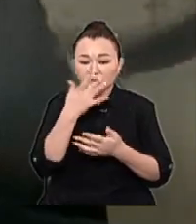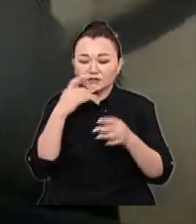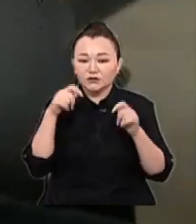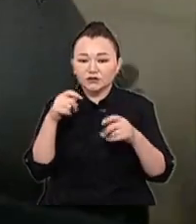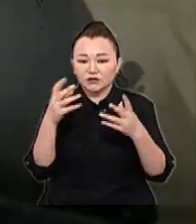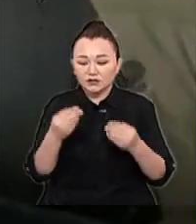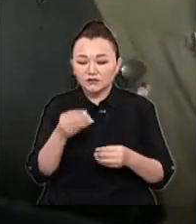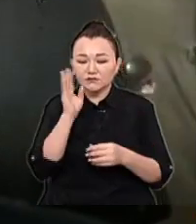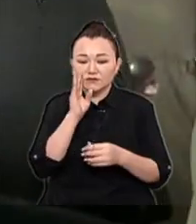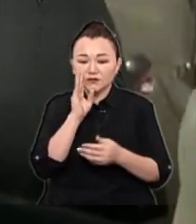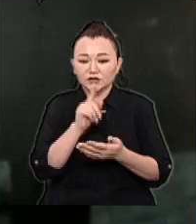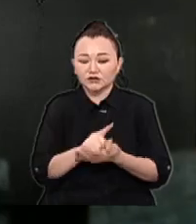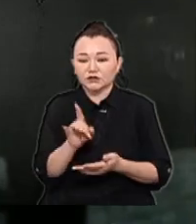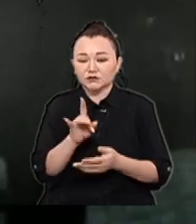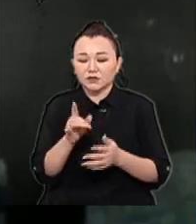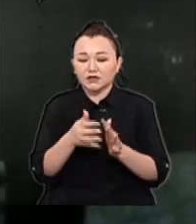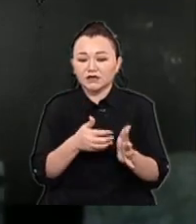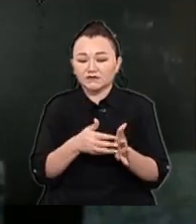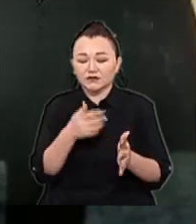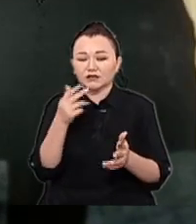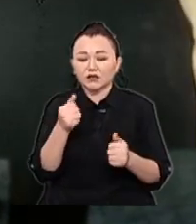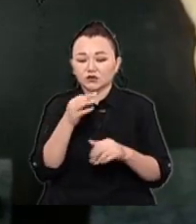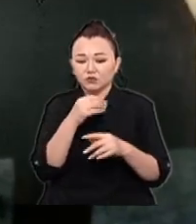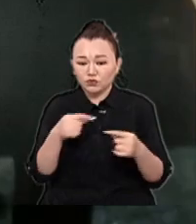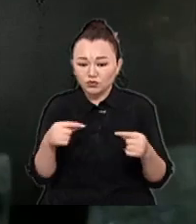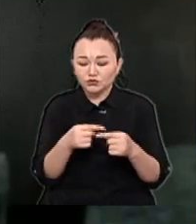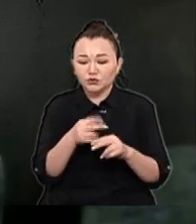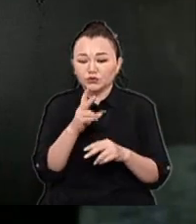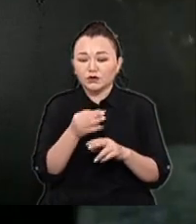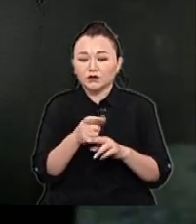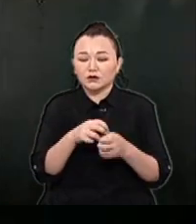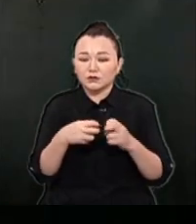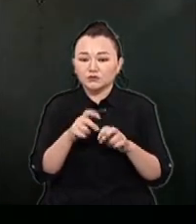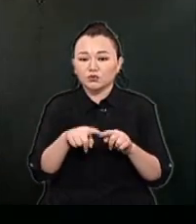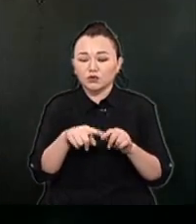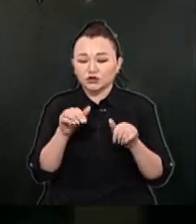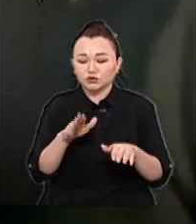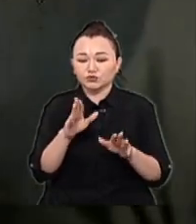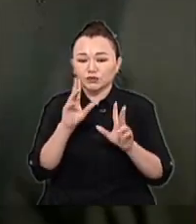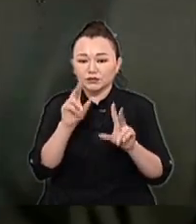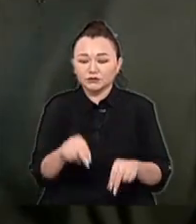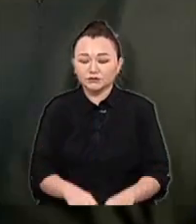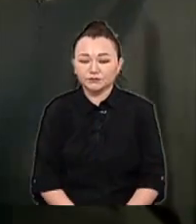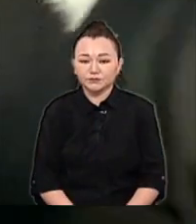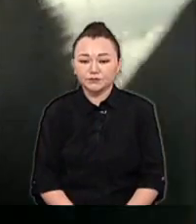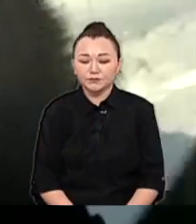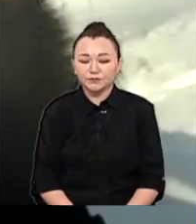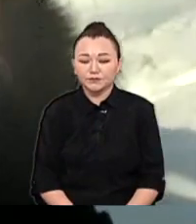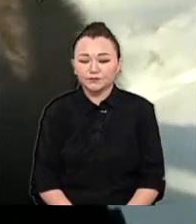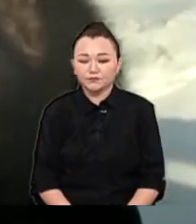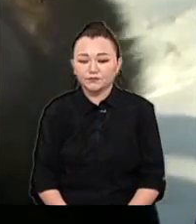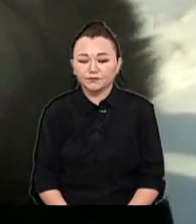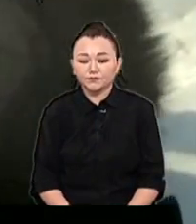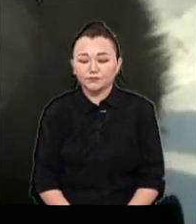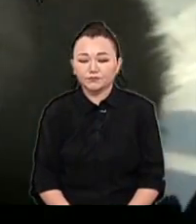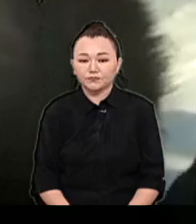күндері тіршілік нәрі тиісті көлемде жетпейтінін мойындайды. Бірақ бұл мәселені де жақын арада шешеміз деп сендіріп отыр. Абай